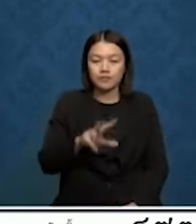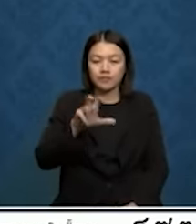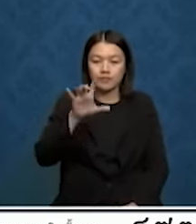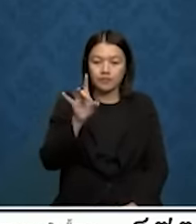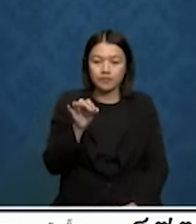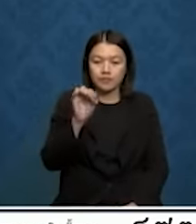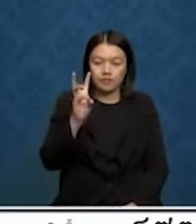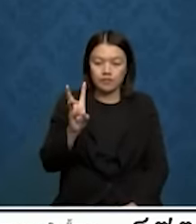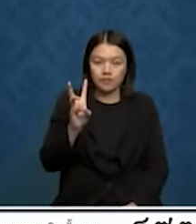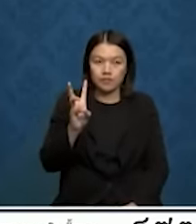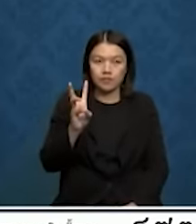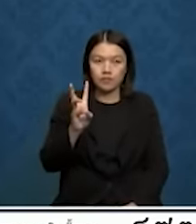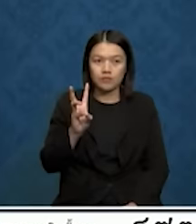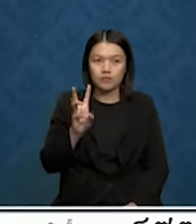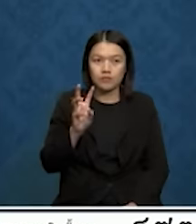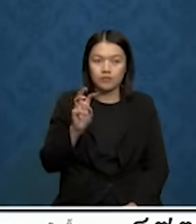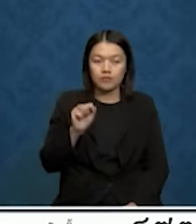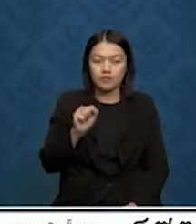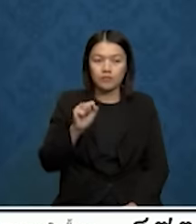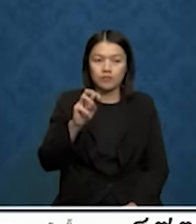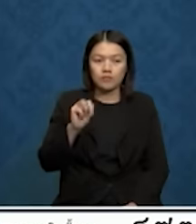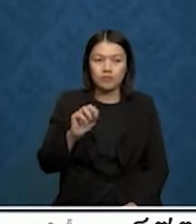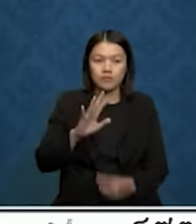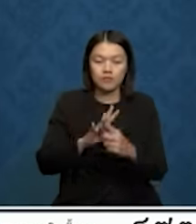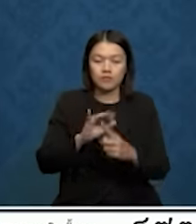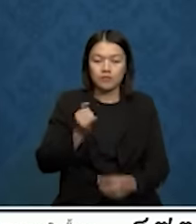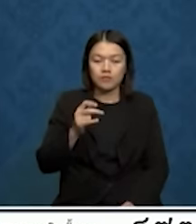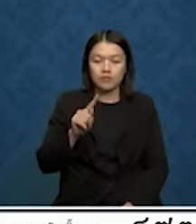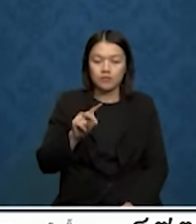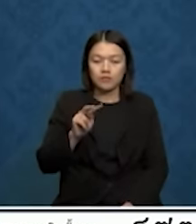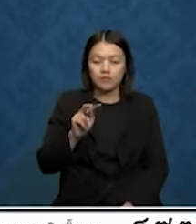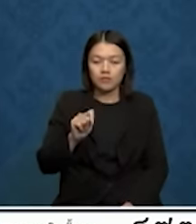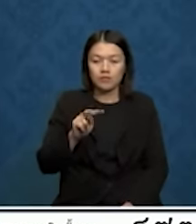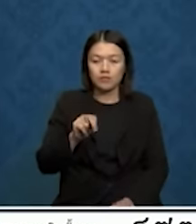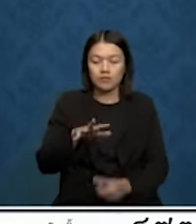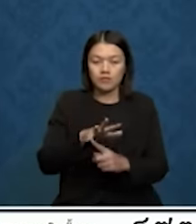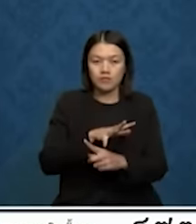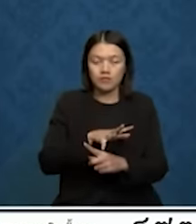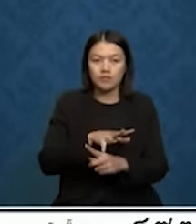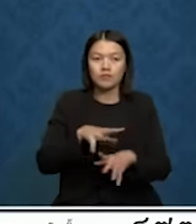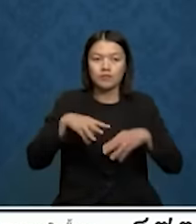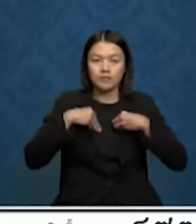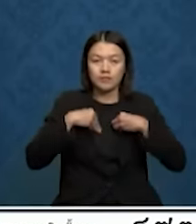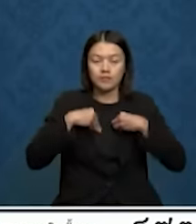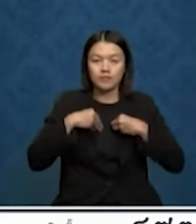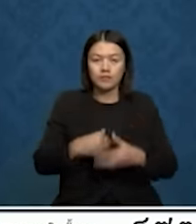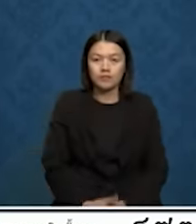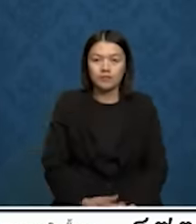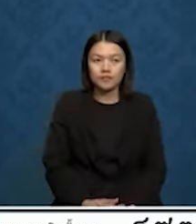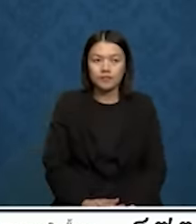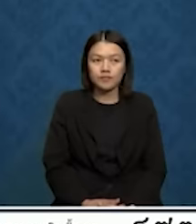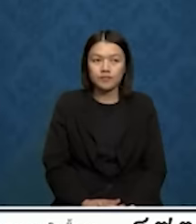386นายสมเจตแสงเจริญรัต สมเจตแสงเจริญรัตเห็นชอบครับ